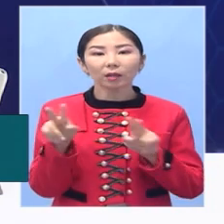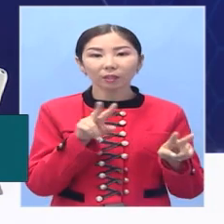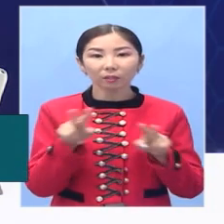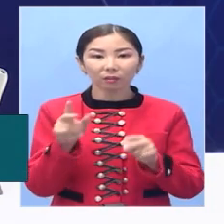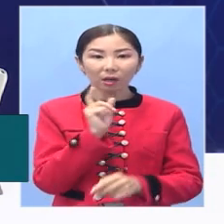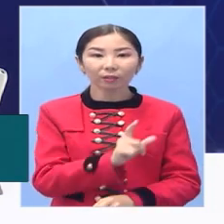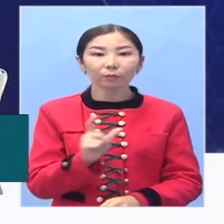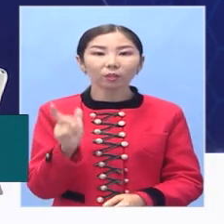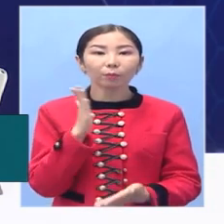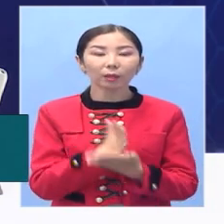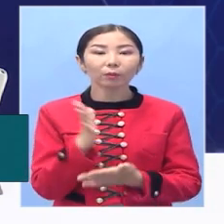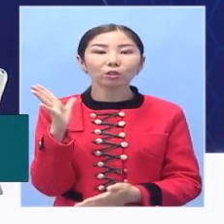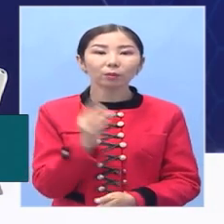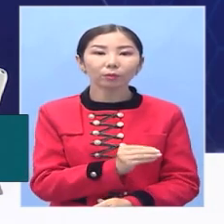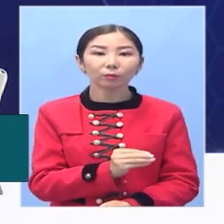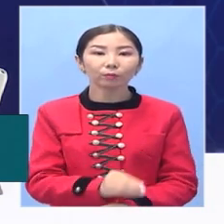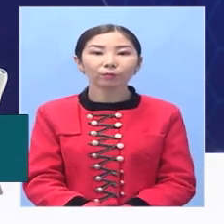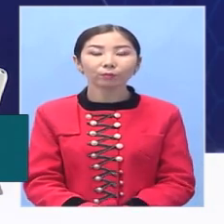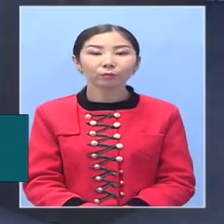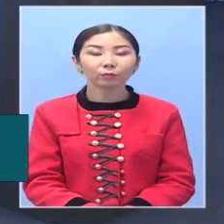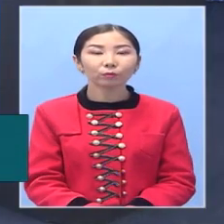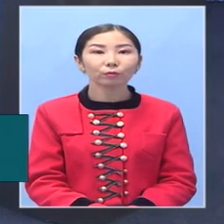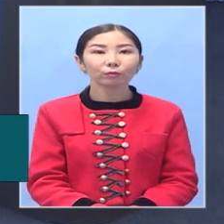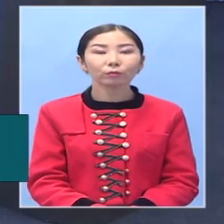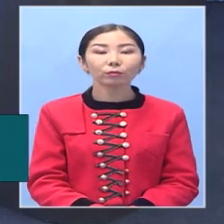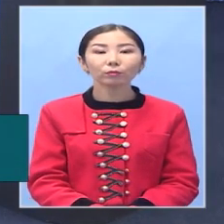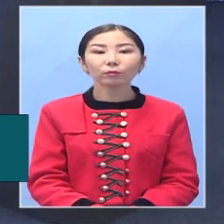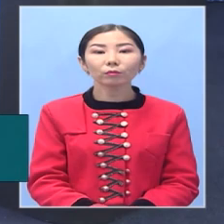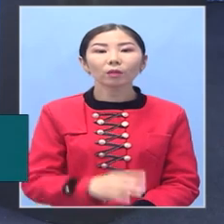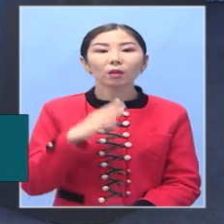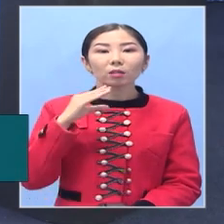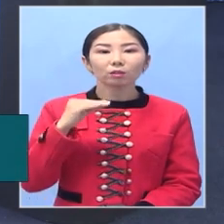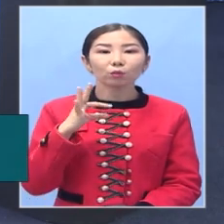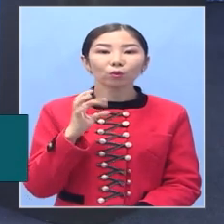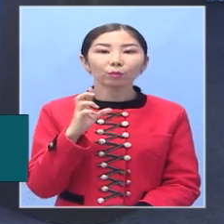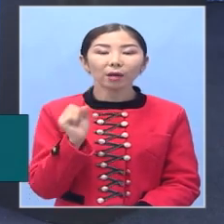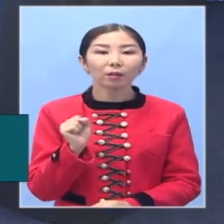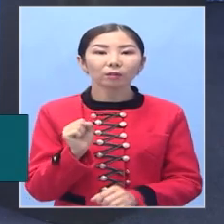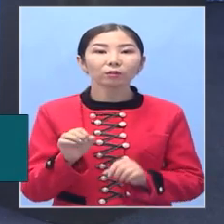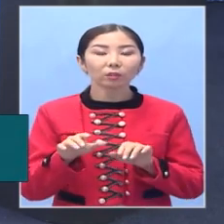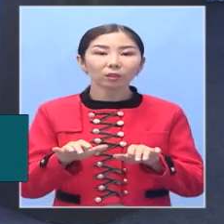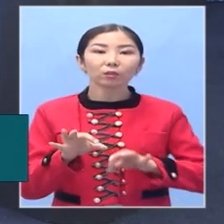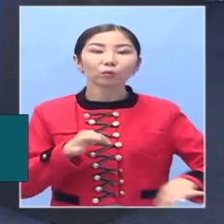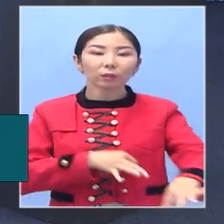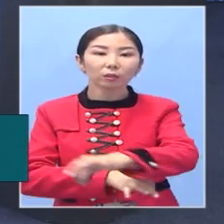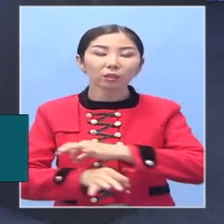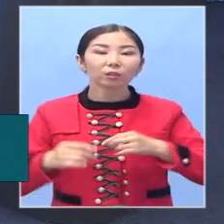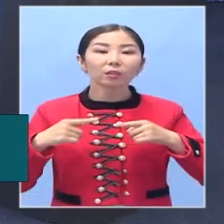ма жалпы? Енді жоба болғаннан кейін оның жаңа техникалық